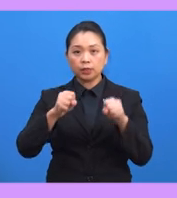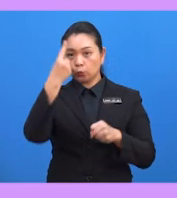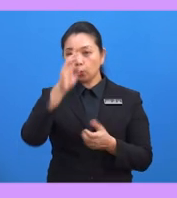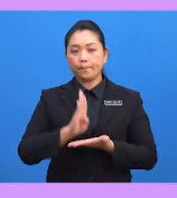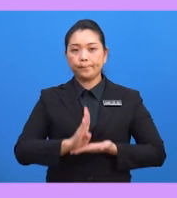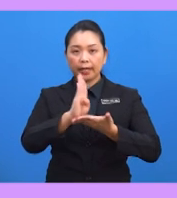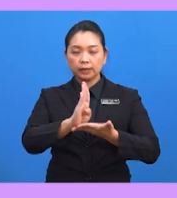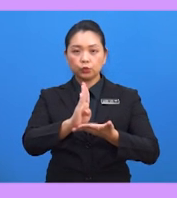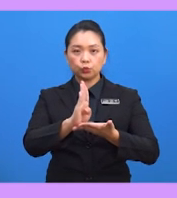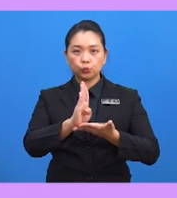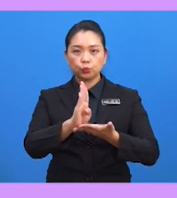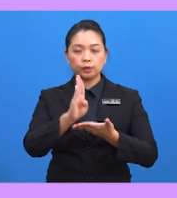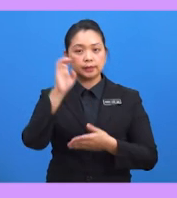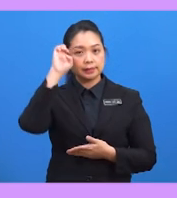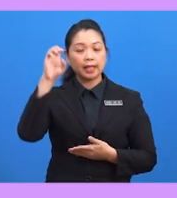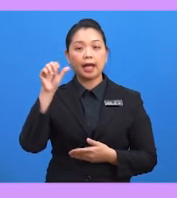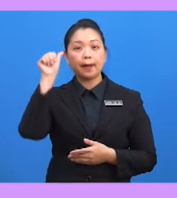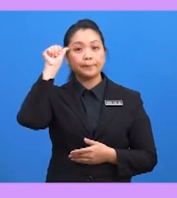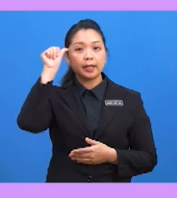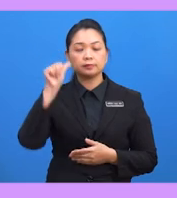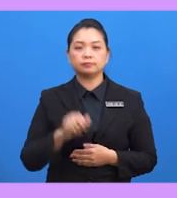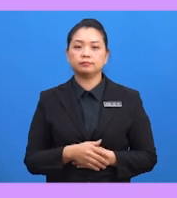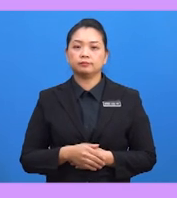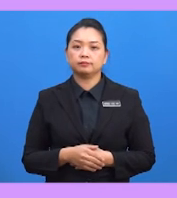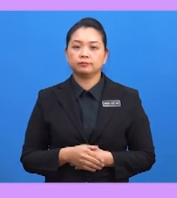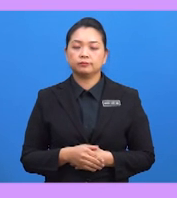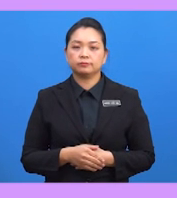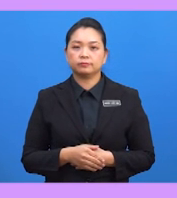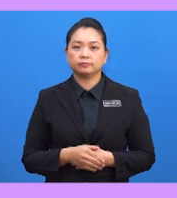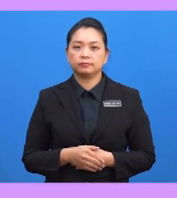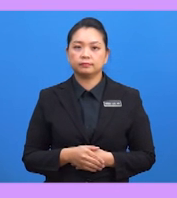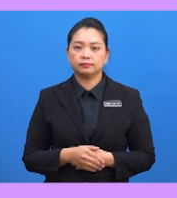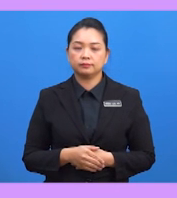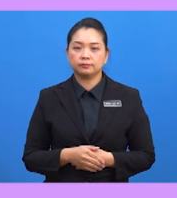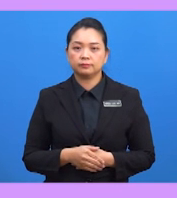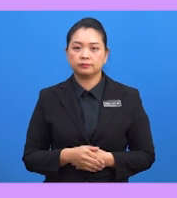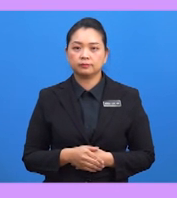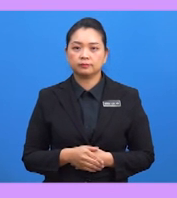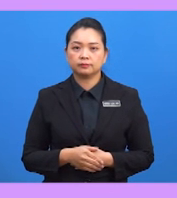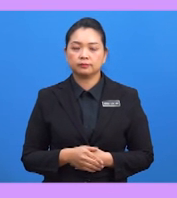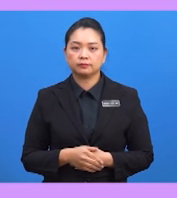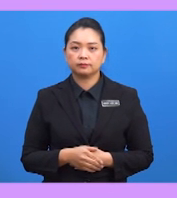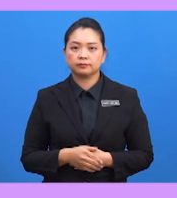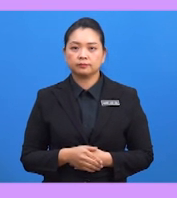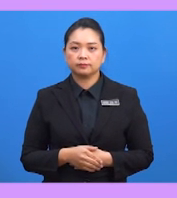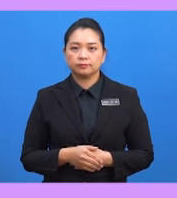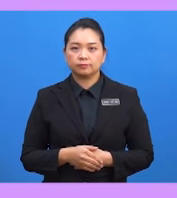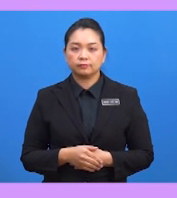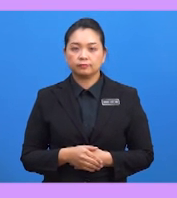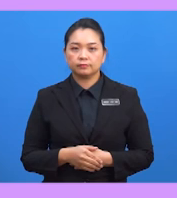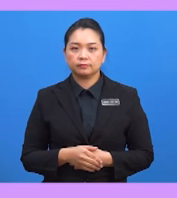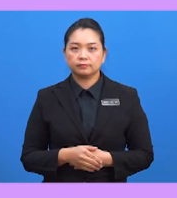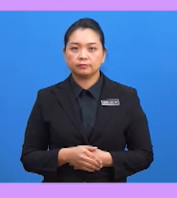membantu Encik Ahmad membuat tabungan. Mari kita sama-sama membantu Encik Ahmad.